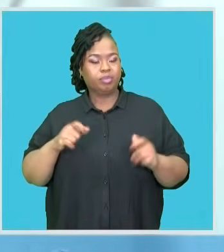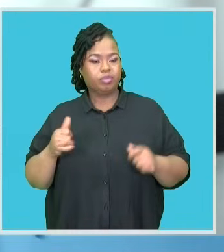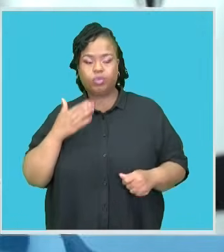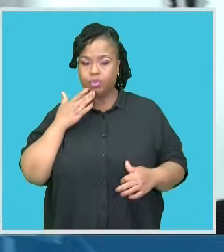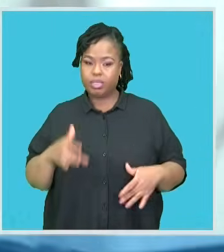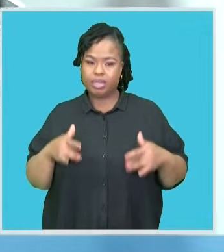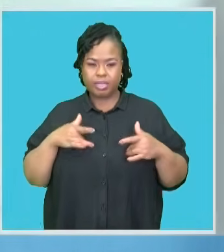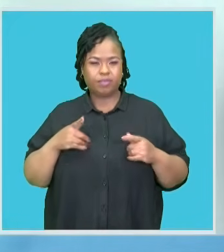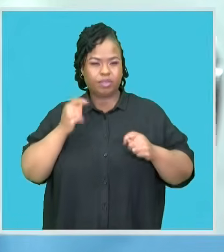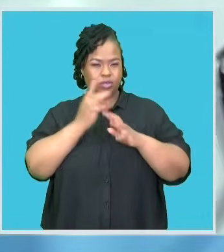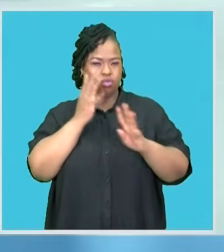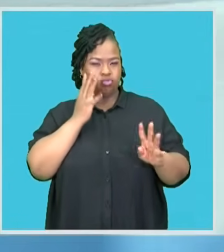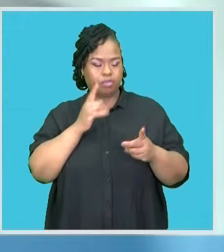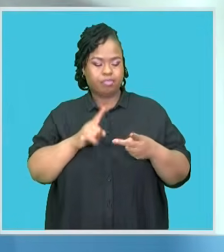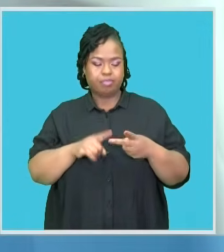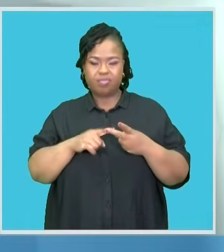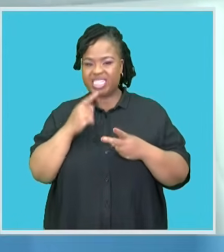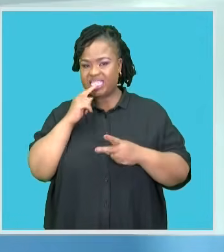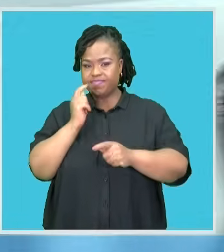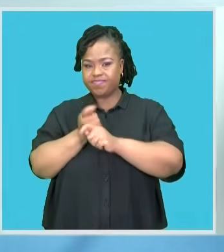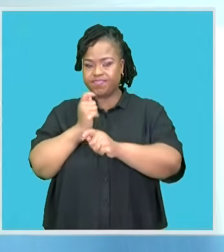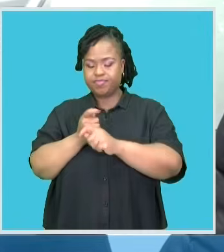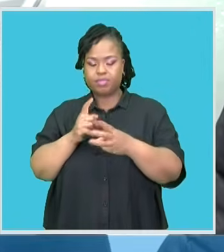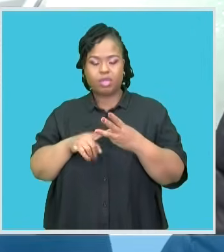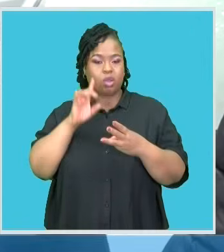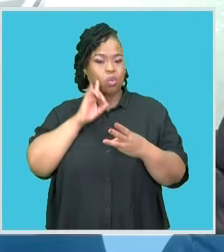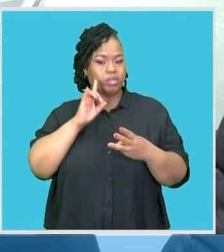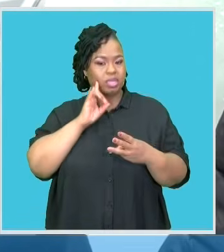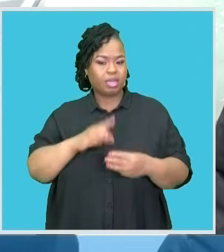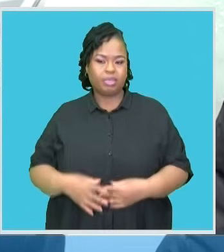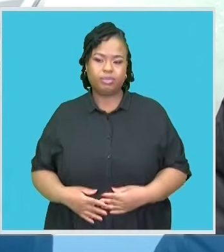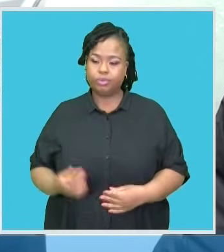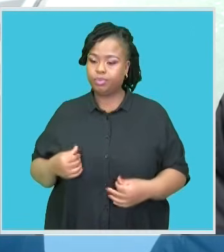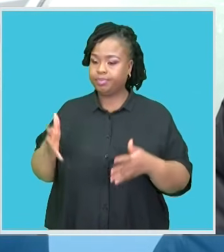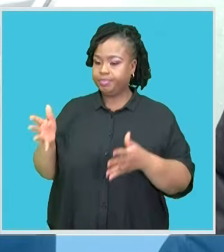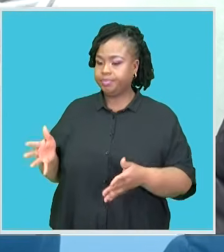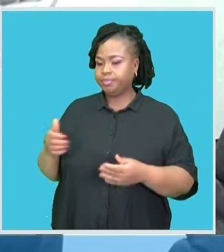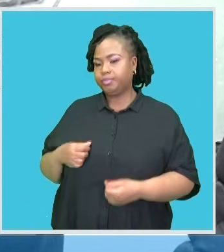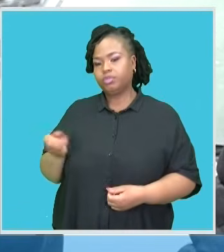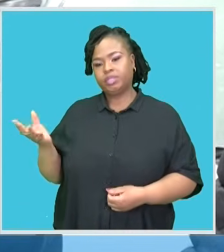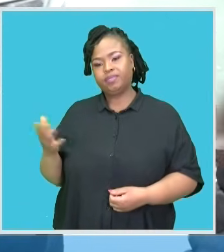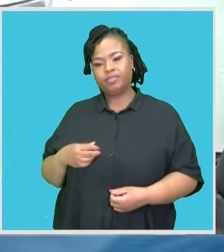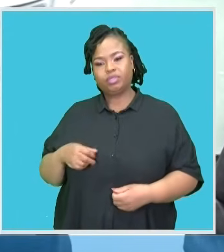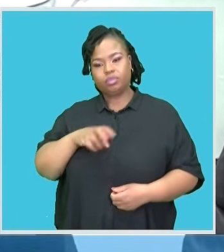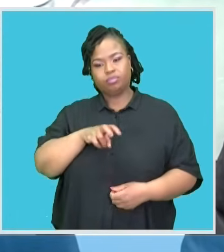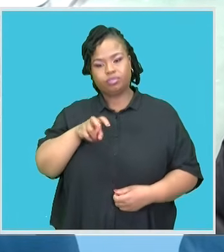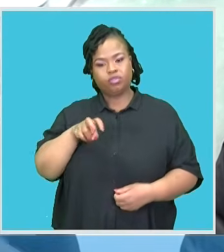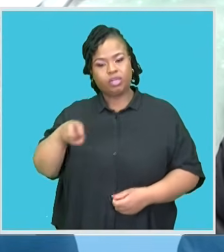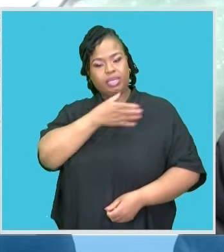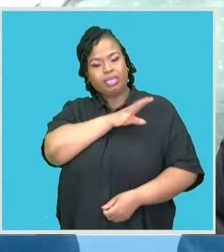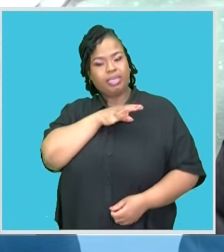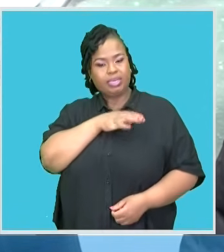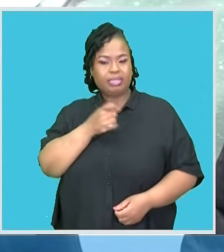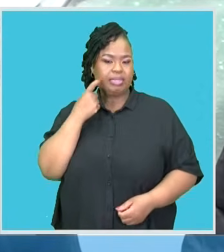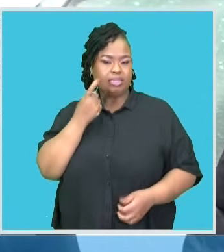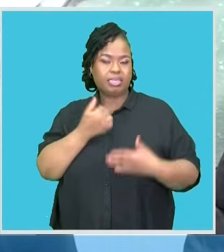bakwiilokishi, iindawo zogobityholo kunye neehostele. We're here to hand over ama-mobile clinics azokwazi